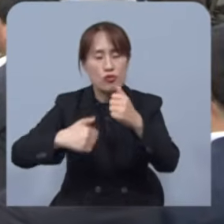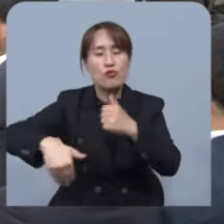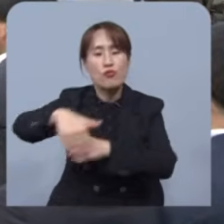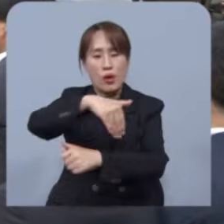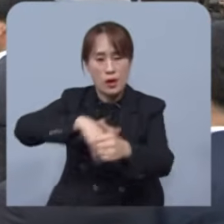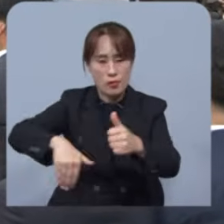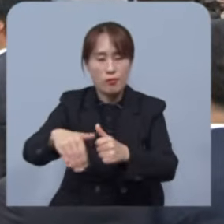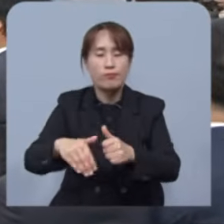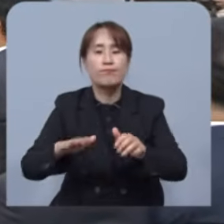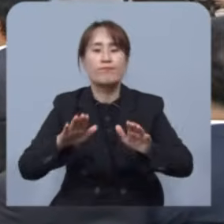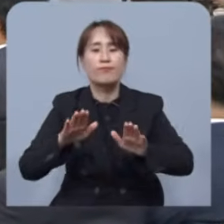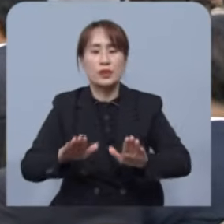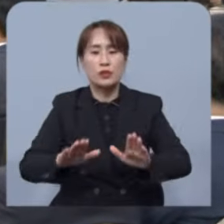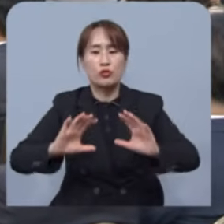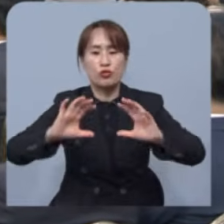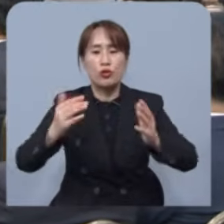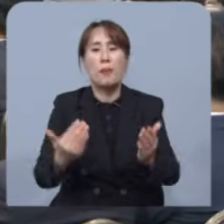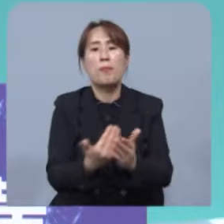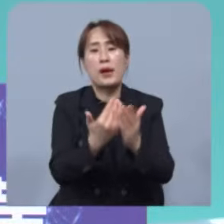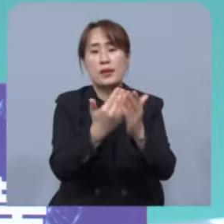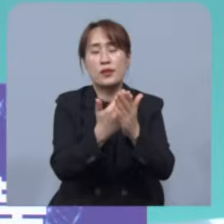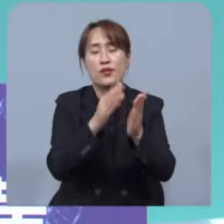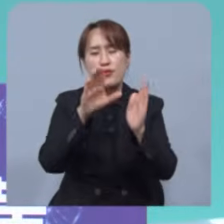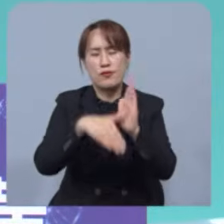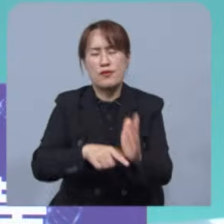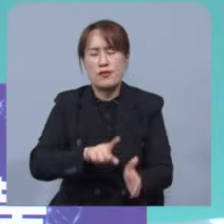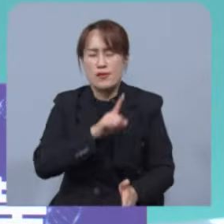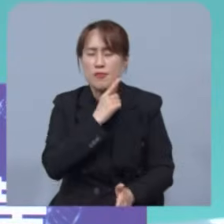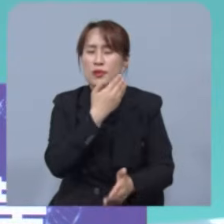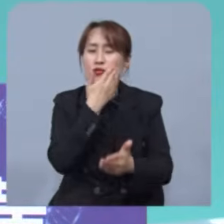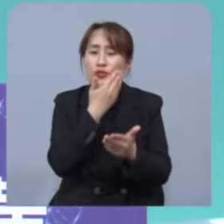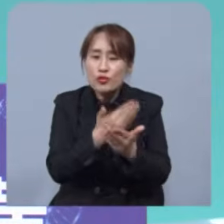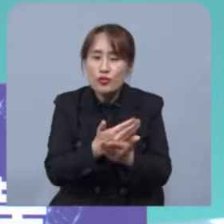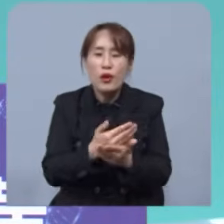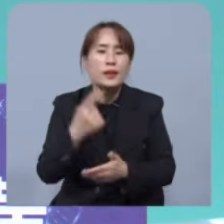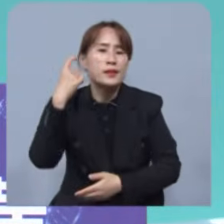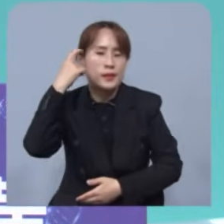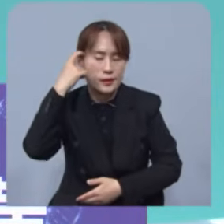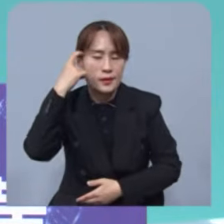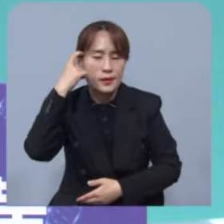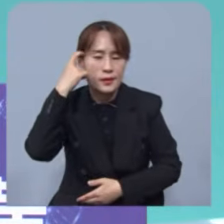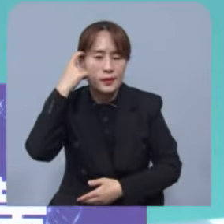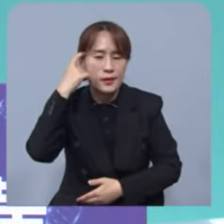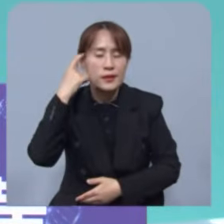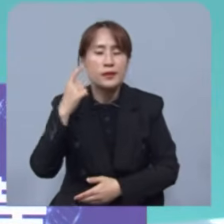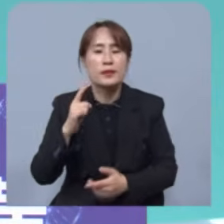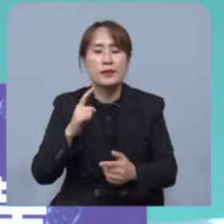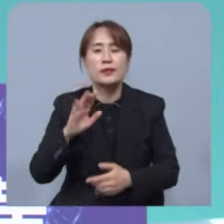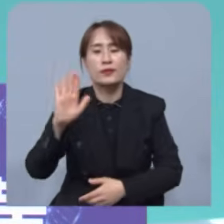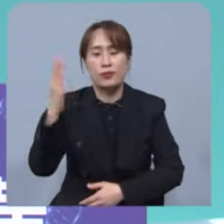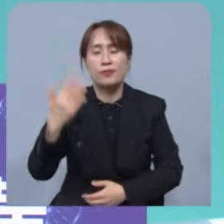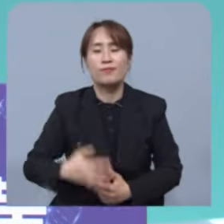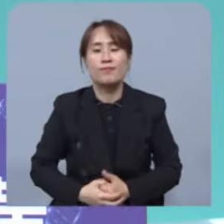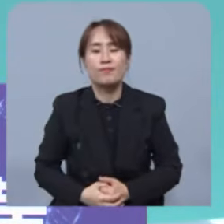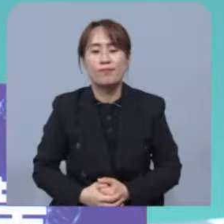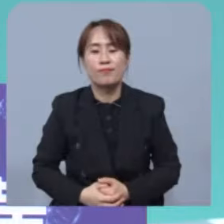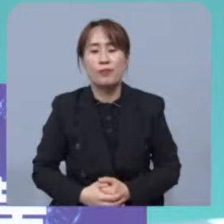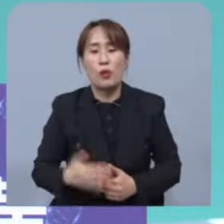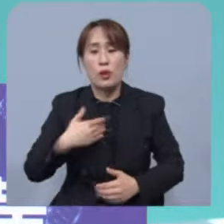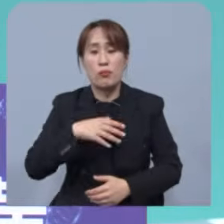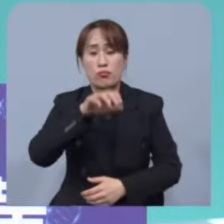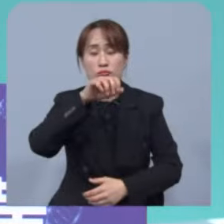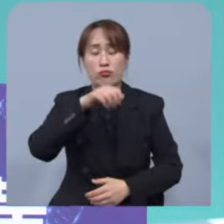오히려 이제는 국가 성장 발전의 핵심적인 요소가 되는 그런 시대를 우리가 맞았죠. 자원이